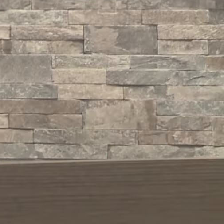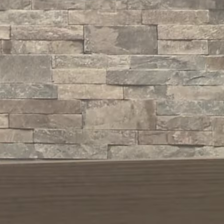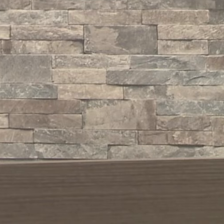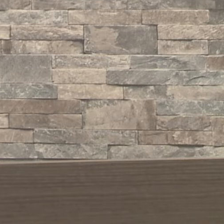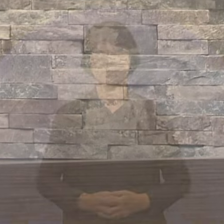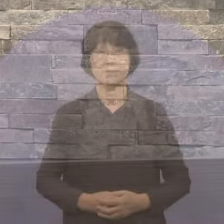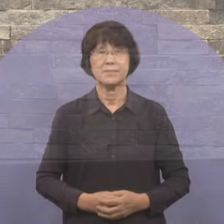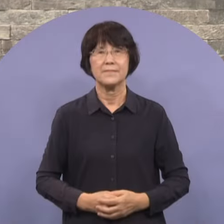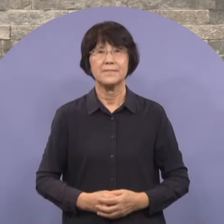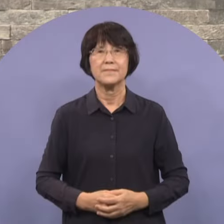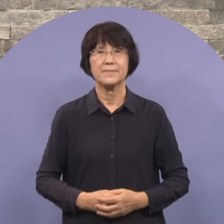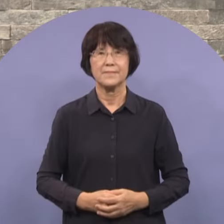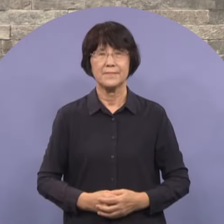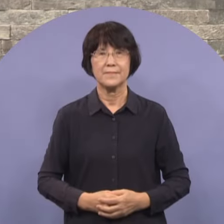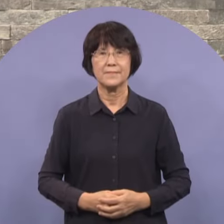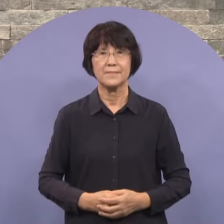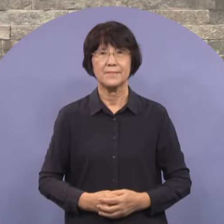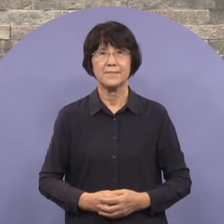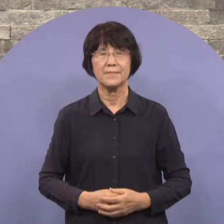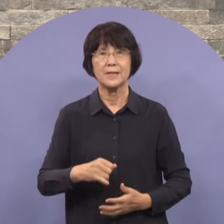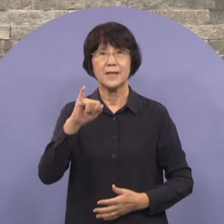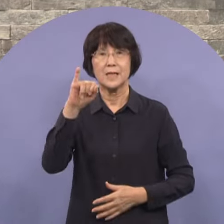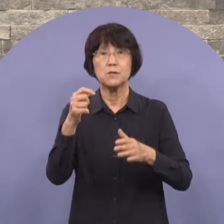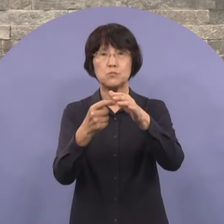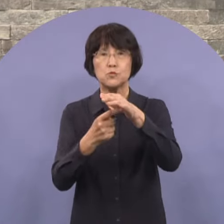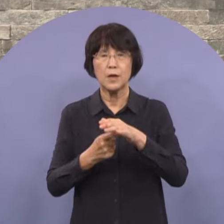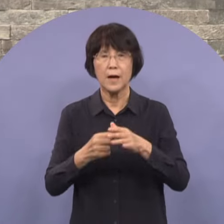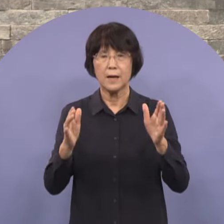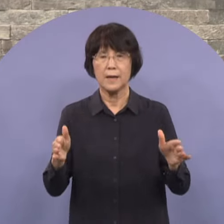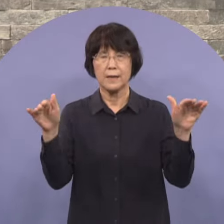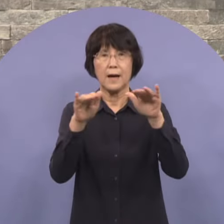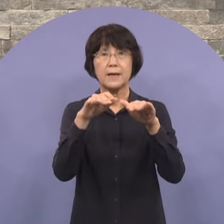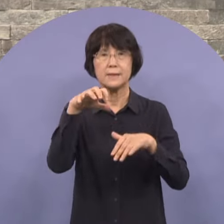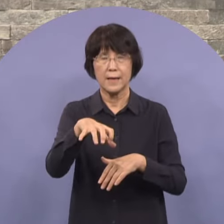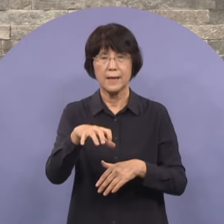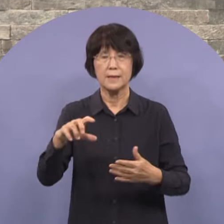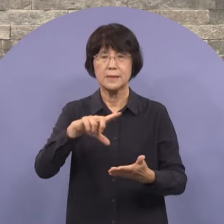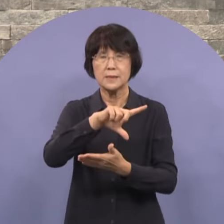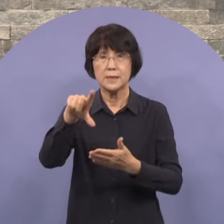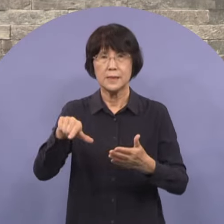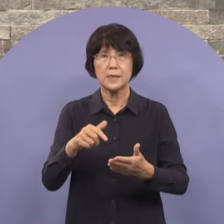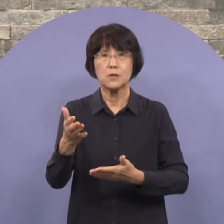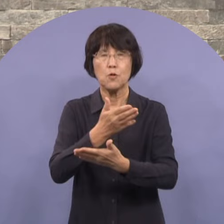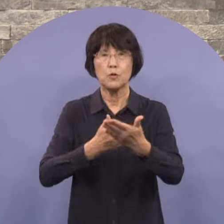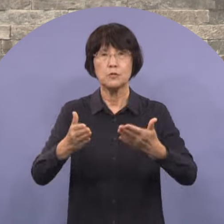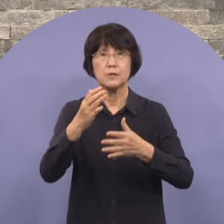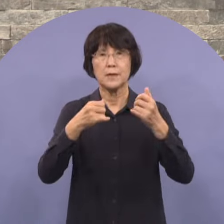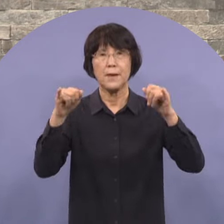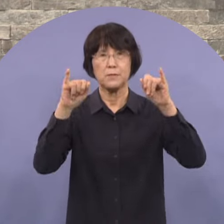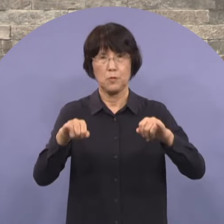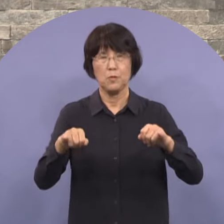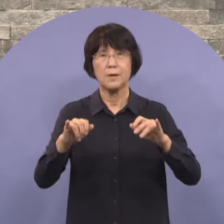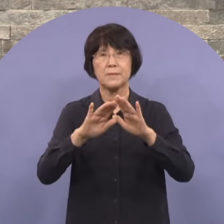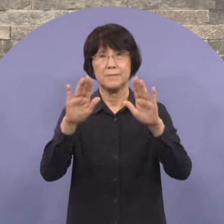ところ、 井村会館で地域交流イベントが開催されました。